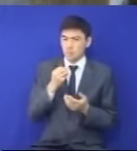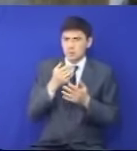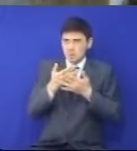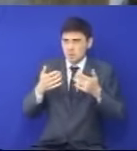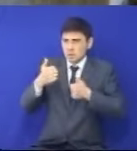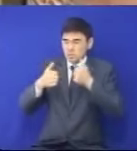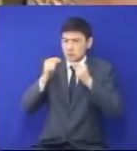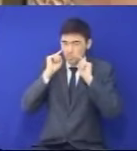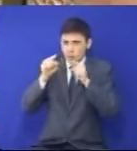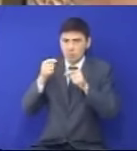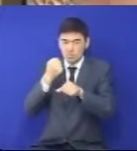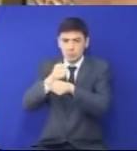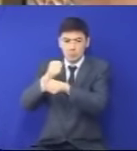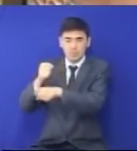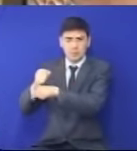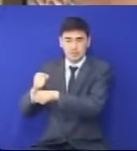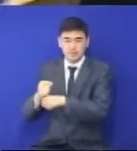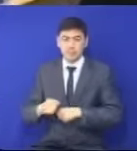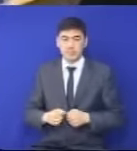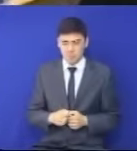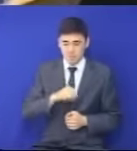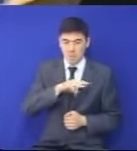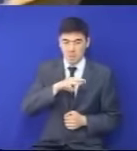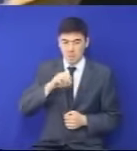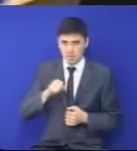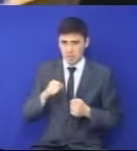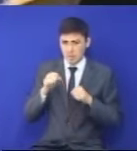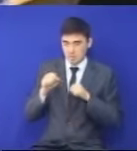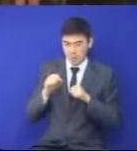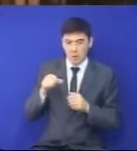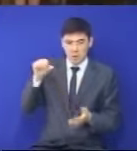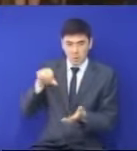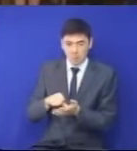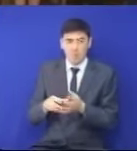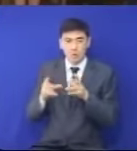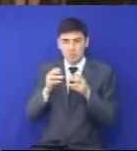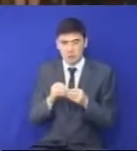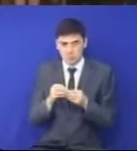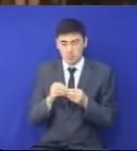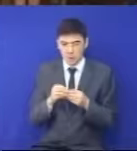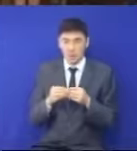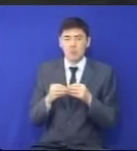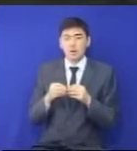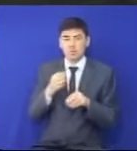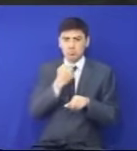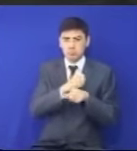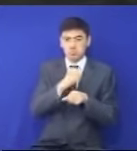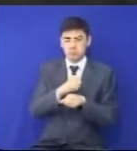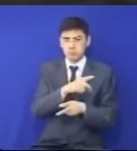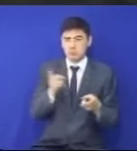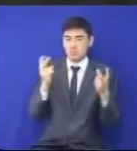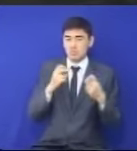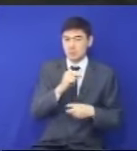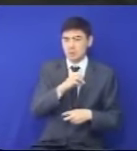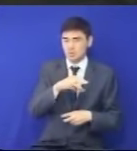асуларды бағындыруды көздеп отыр. Ол бүгінде аралас жекпе-жектен кәсіпқойлыққа ауысып, 3 жекпе-жекті мерзімінен бұрын өткізіп, жеңімпаз атанған.